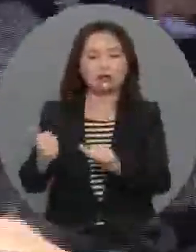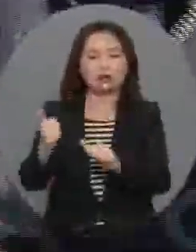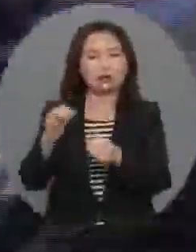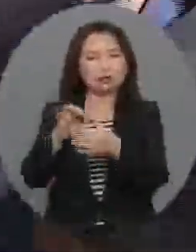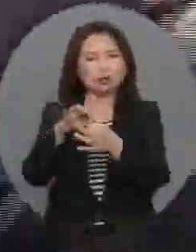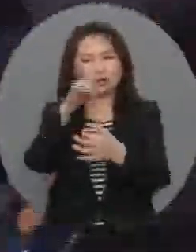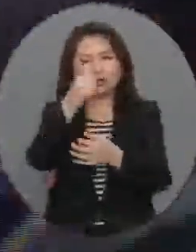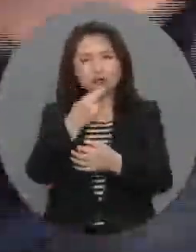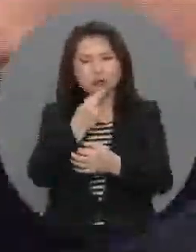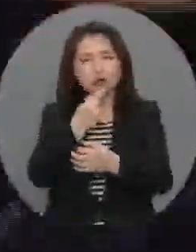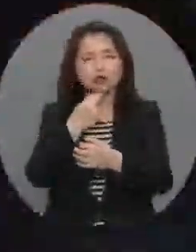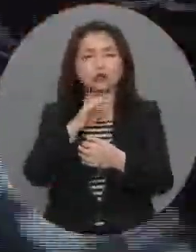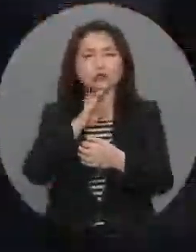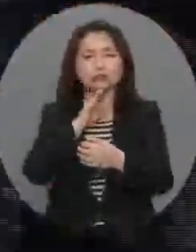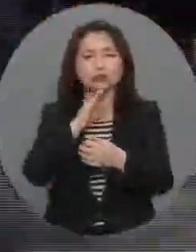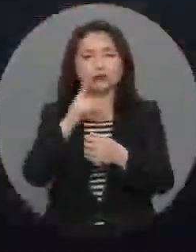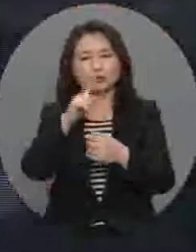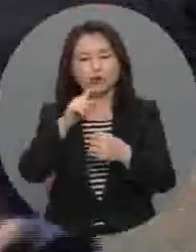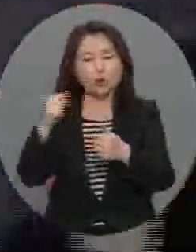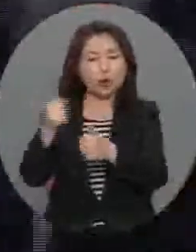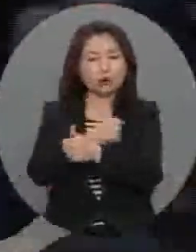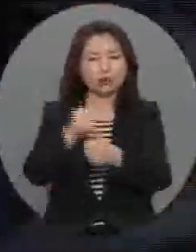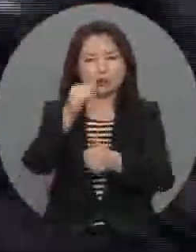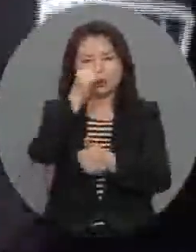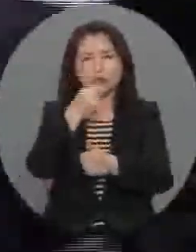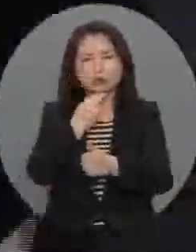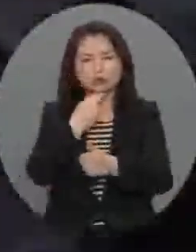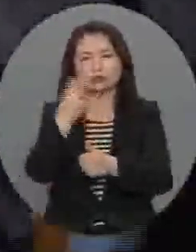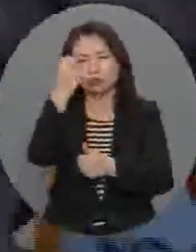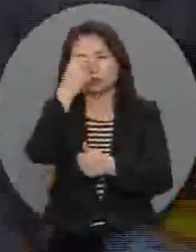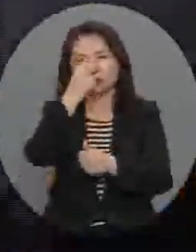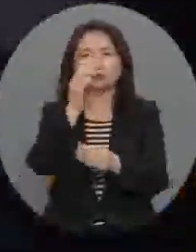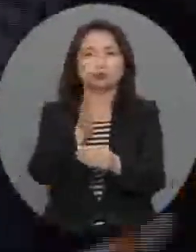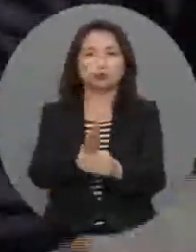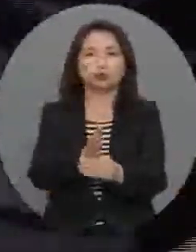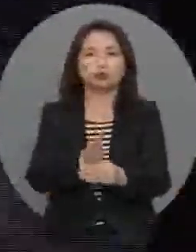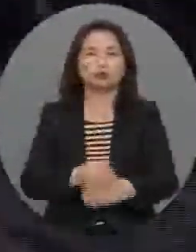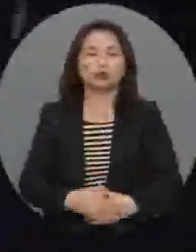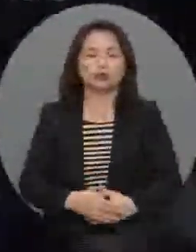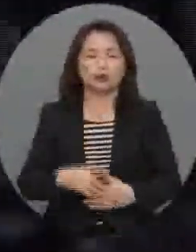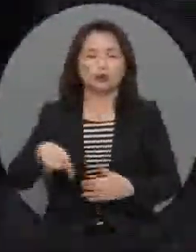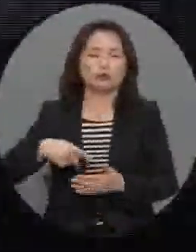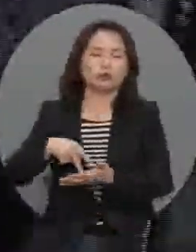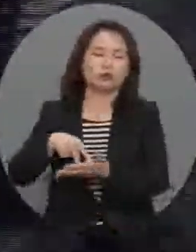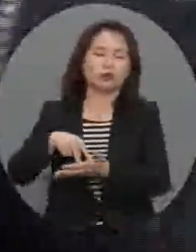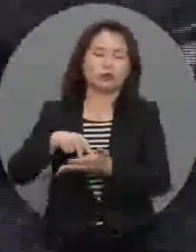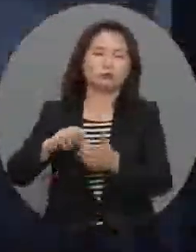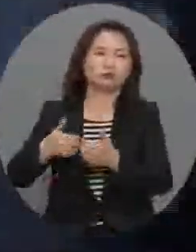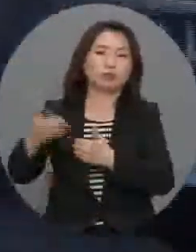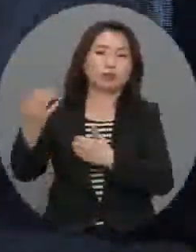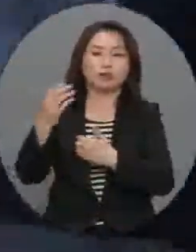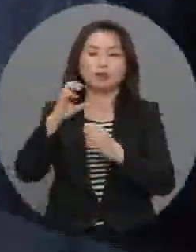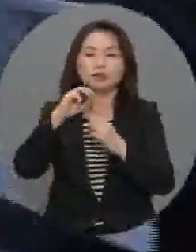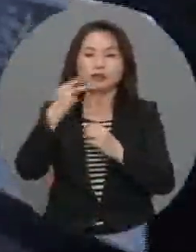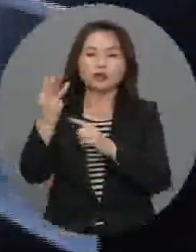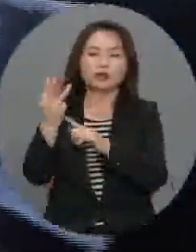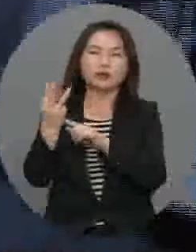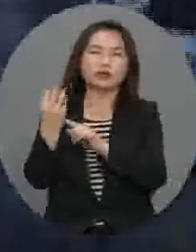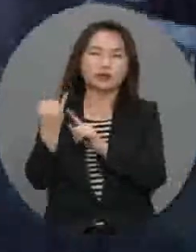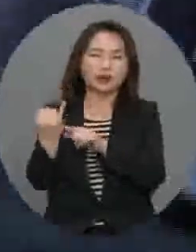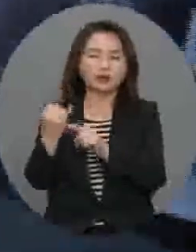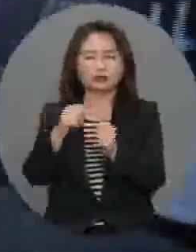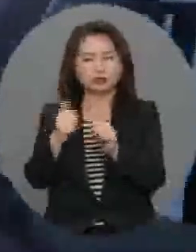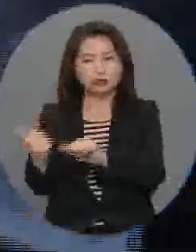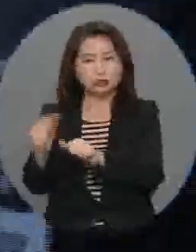어떻게 관여했는지, 실제 어떤 학대를 가했는지 조사하고 있습니다. 외롭게 세상을 떠났을 3살 아이의 사망